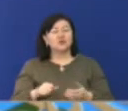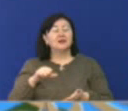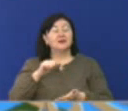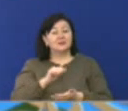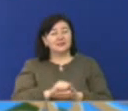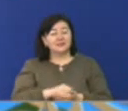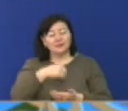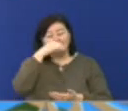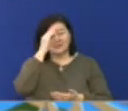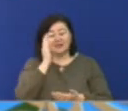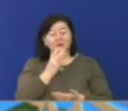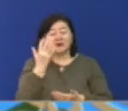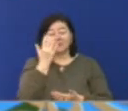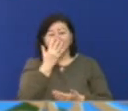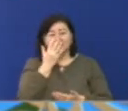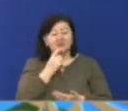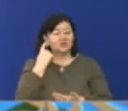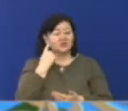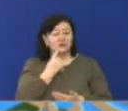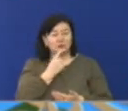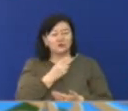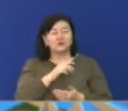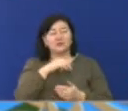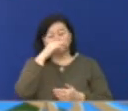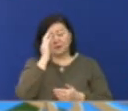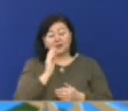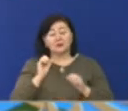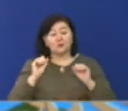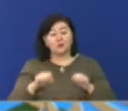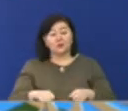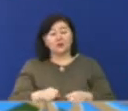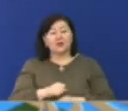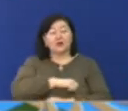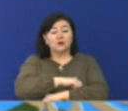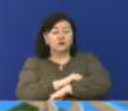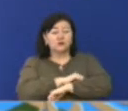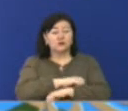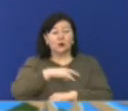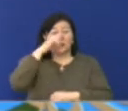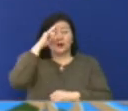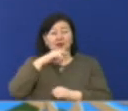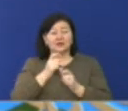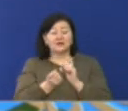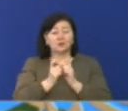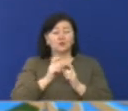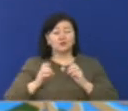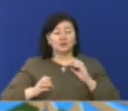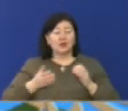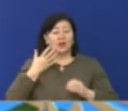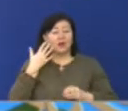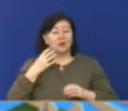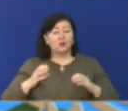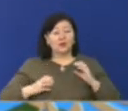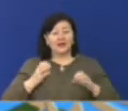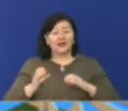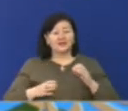Заниматься могут спортом незрячие и глухие ребята. В частности, они выбирают такие виды спорта, как дзюдо, казак-курюсе, легкую атлетику, голбол. Кому что